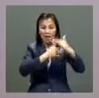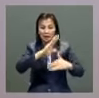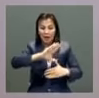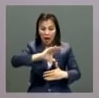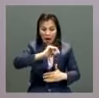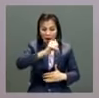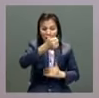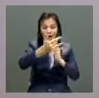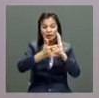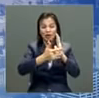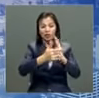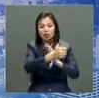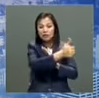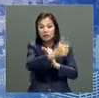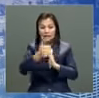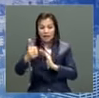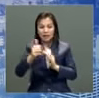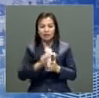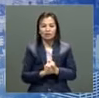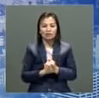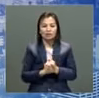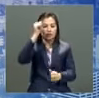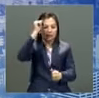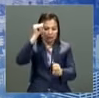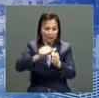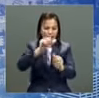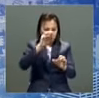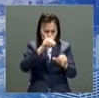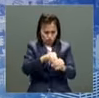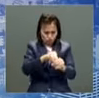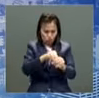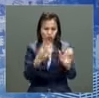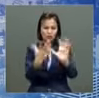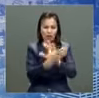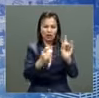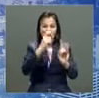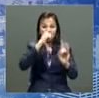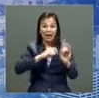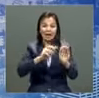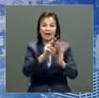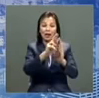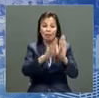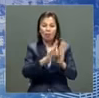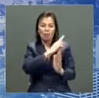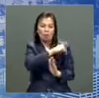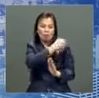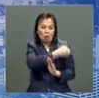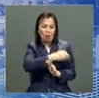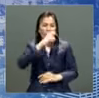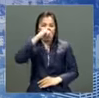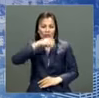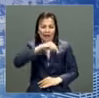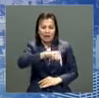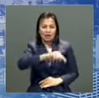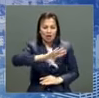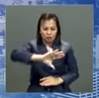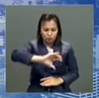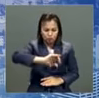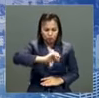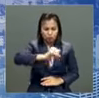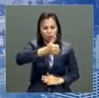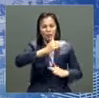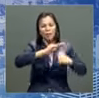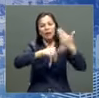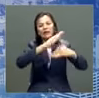ที่ดีๆแล้วก็จะฝังไว้อยู่ในสังคมไทยเราฝังไว้อยู่ในระบบทางการแพทย์ของประเทศไทยที่จะพัฒนาก้าวขึ้นมาอี